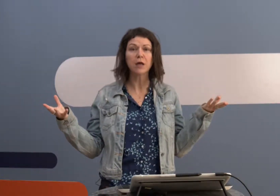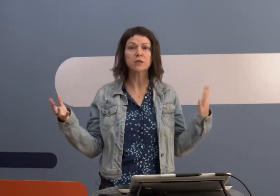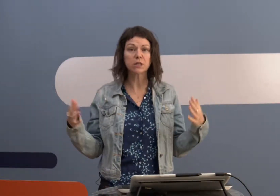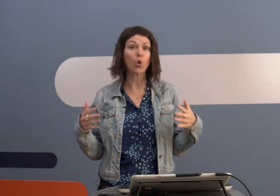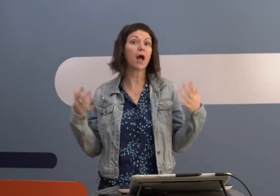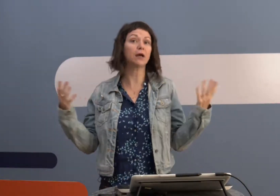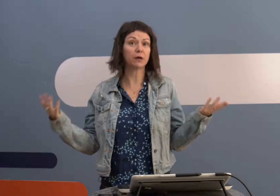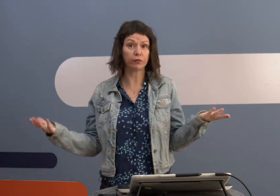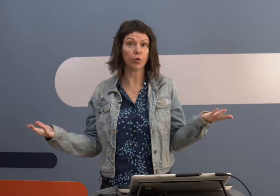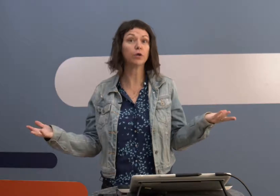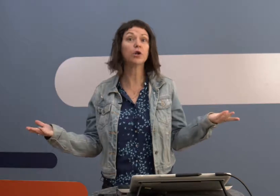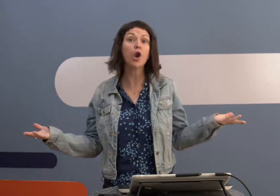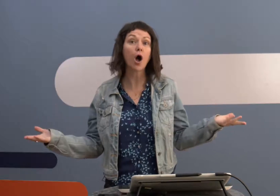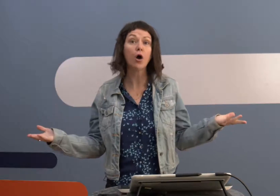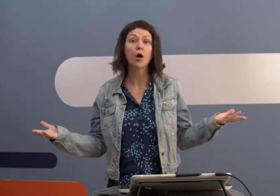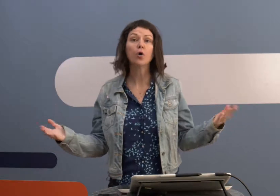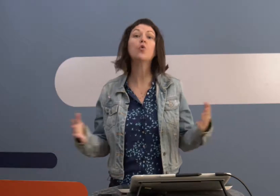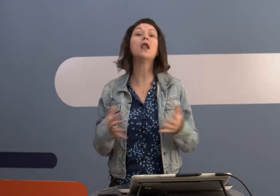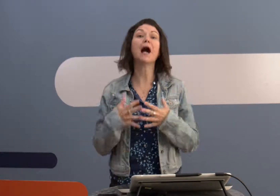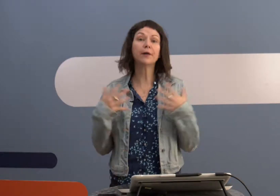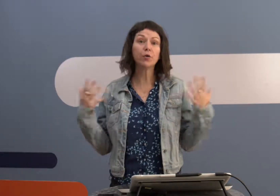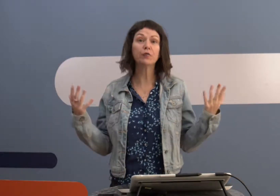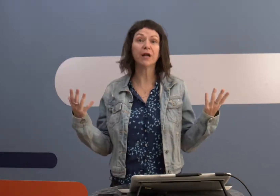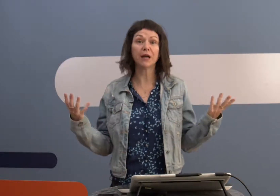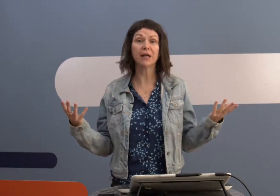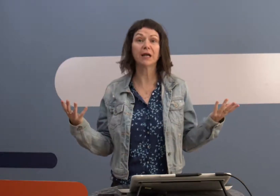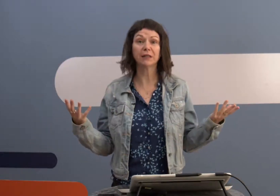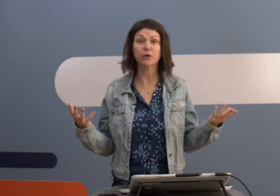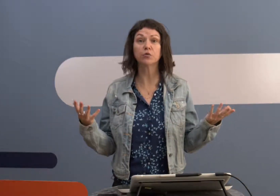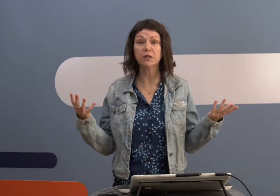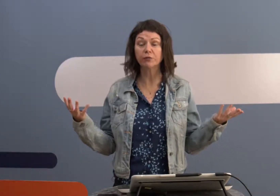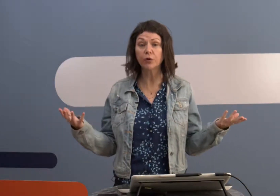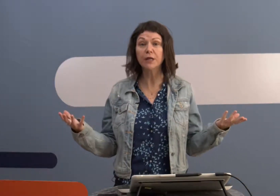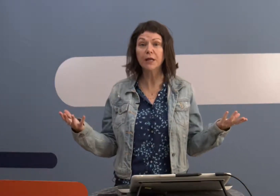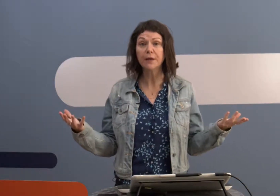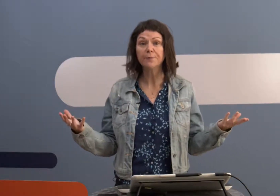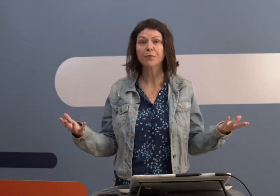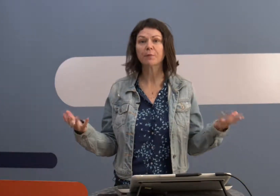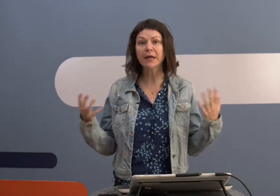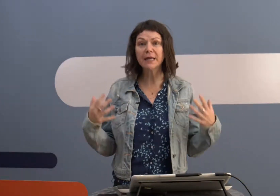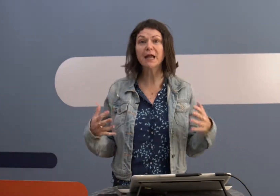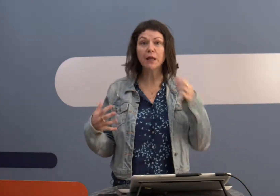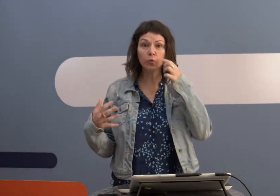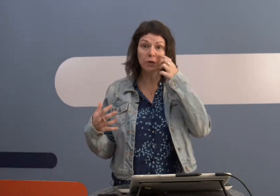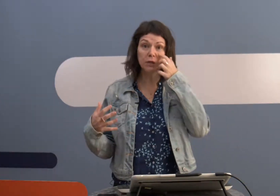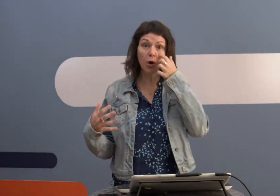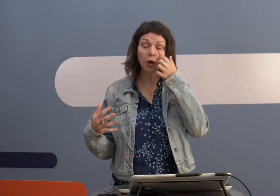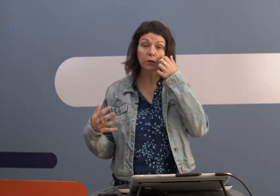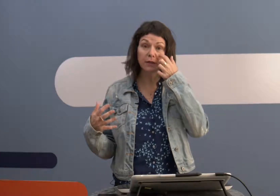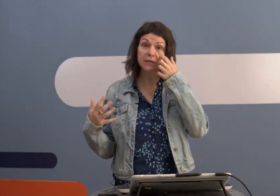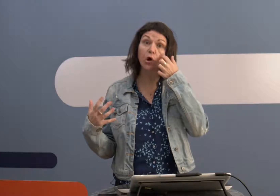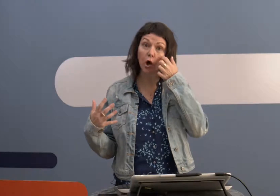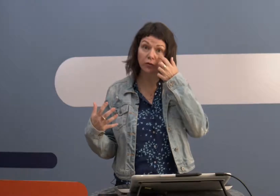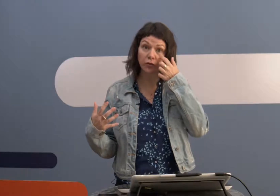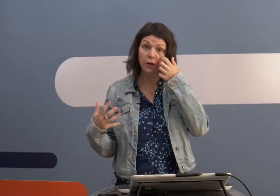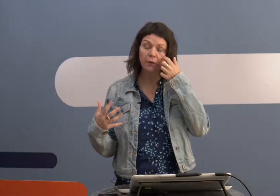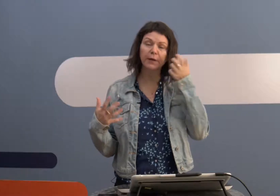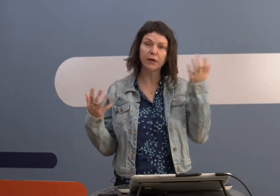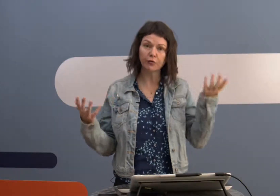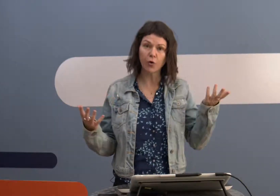לדוגמה, זוכה לכבוד. לא, כולנו, ולכן הכתר הוא צבעוני, מגיע לנו